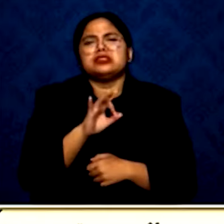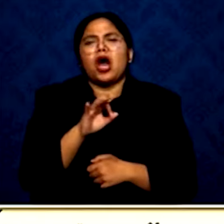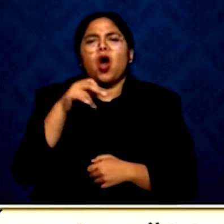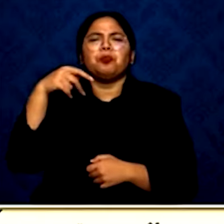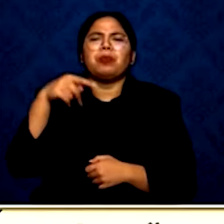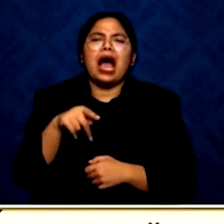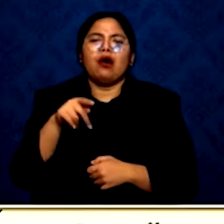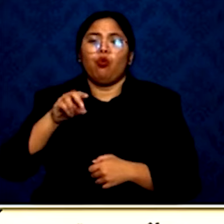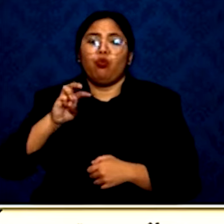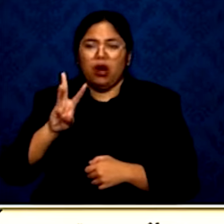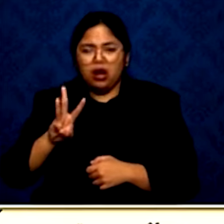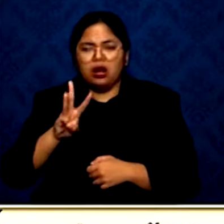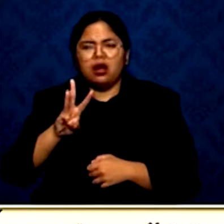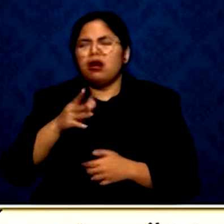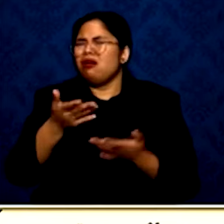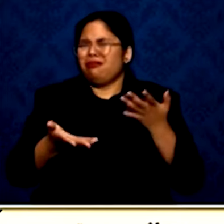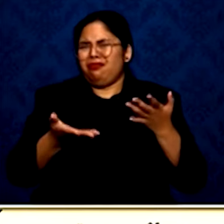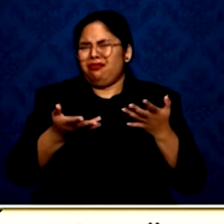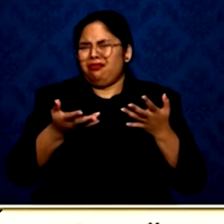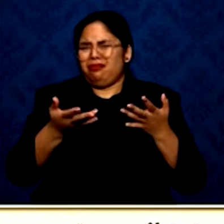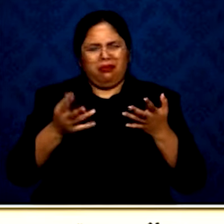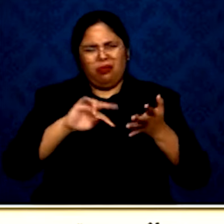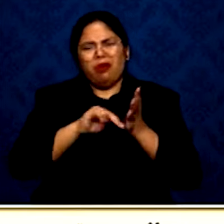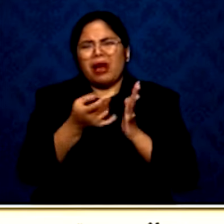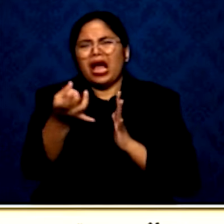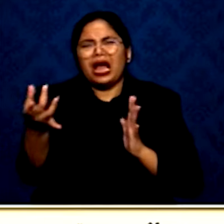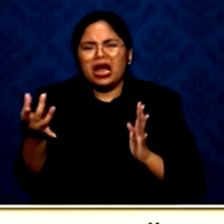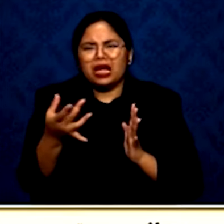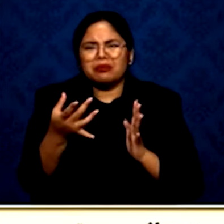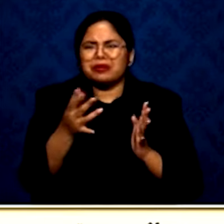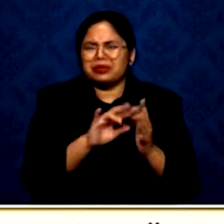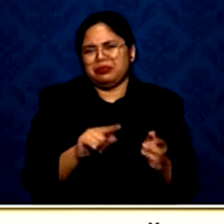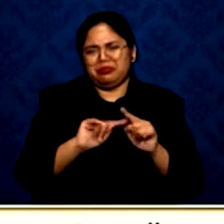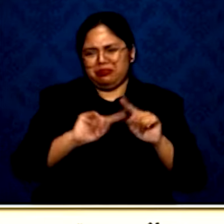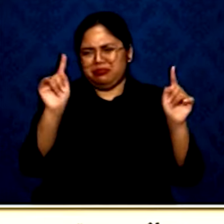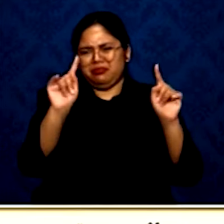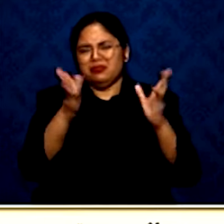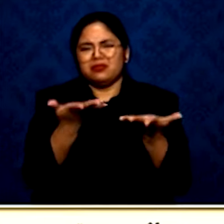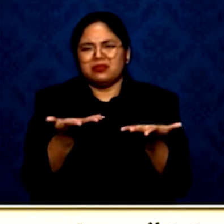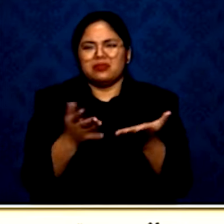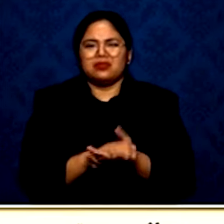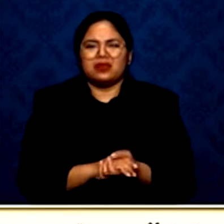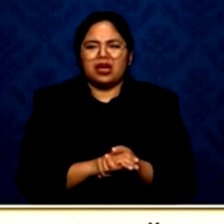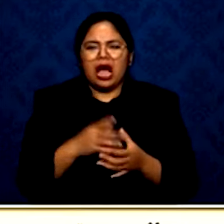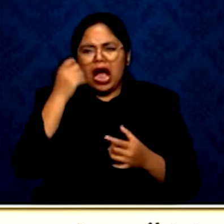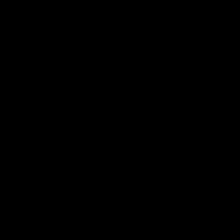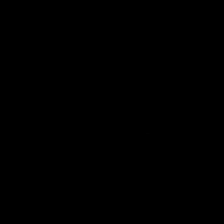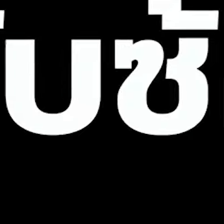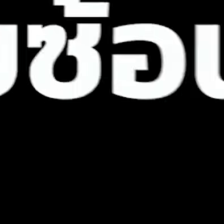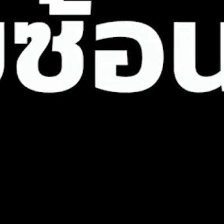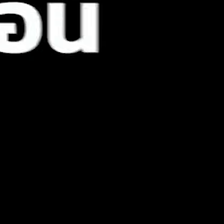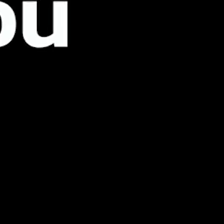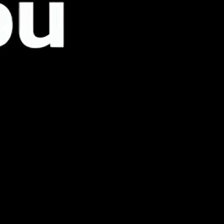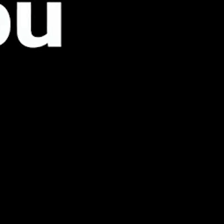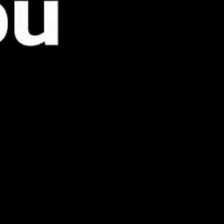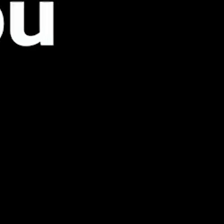การไมทิยามเลยนำมาซึ่งความสับสนเชิงนโยบายที่สุดท้ายกไมมใครเข้าใจตรกันและทําถูกเลยแ